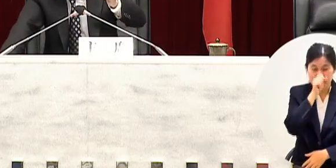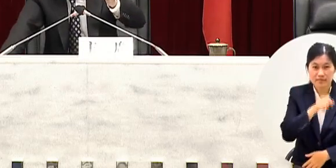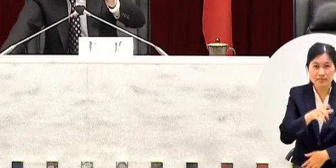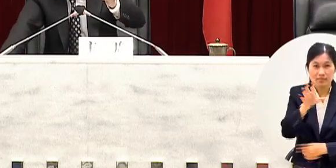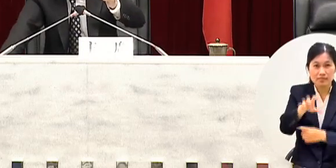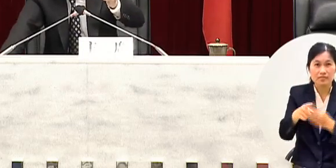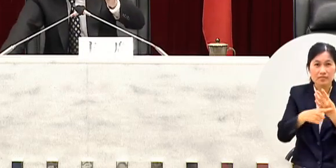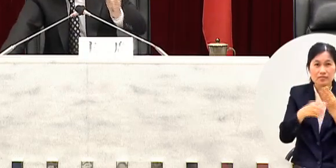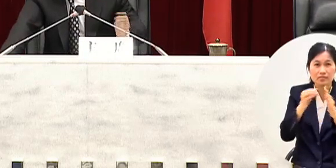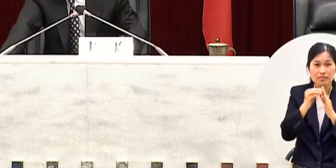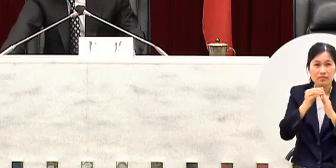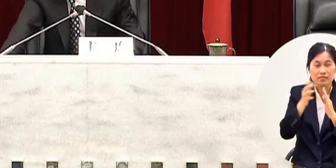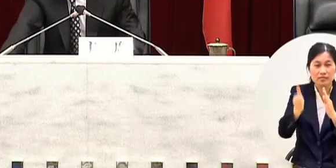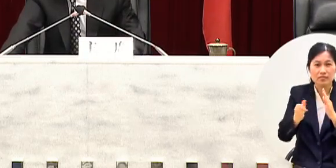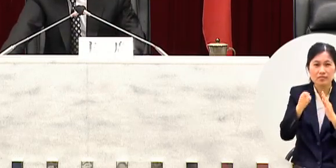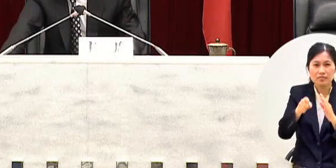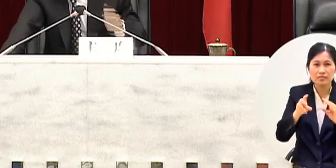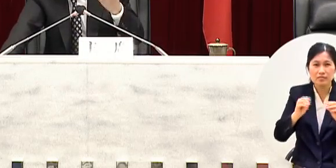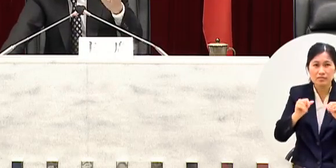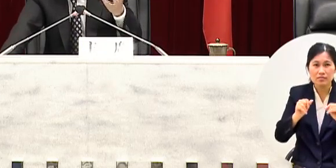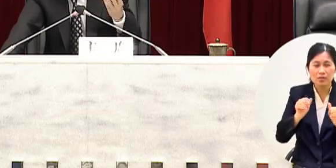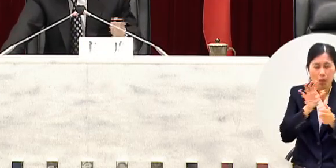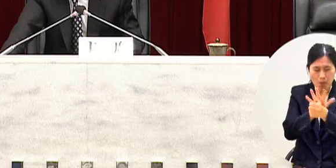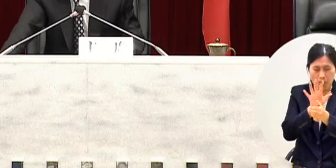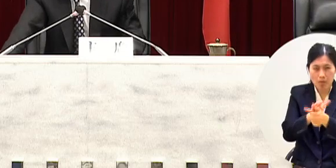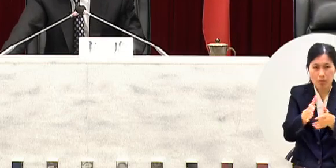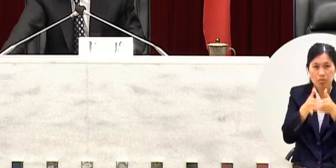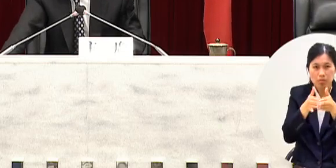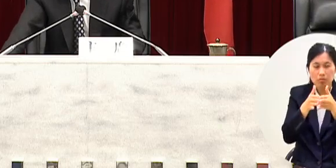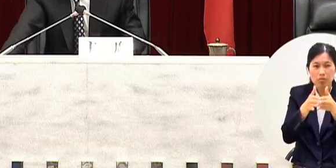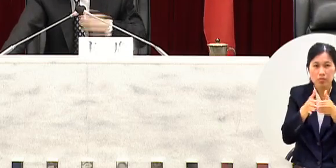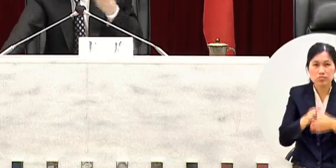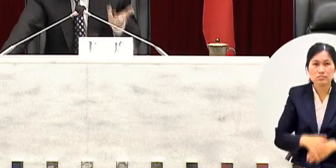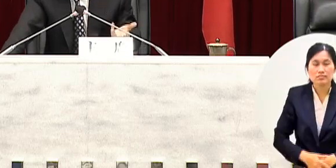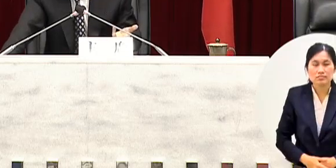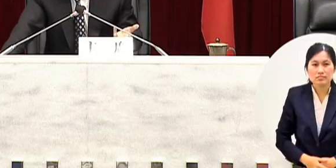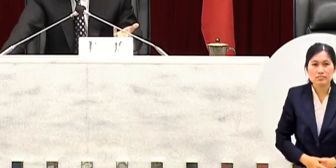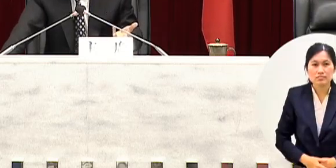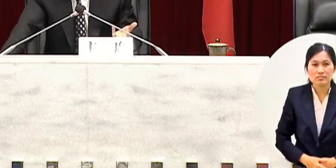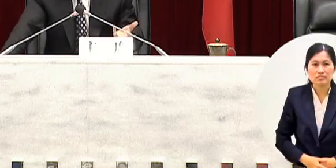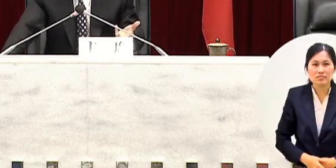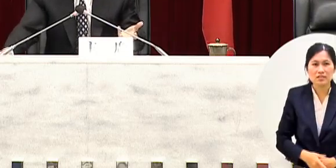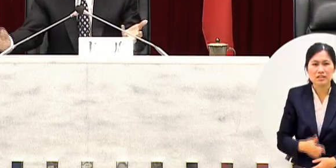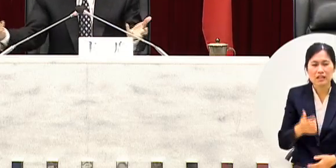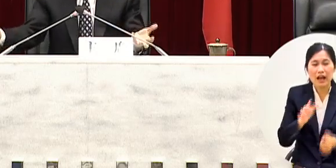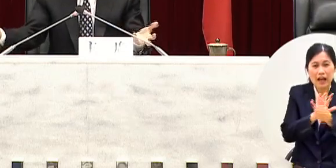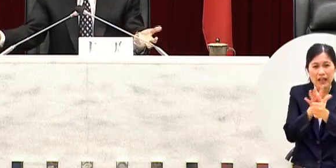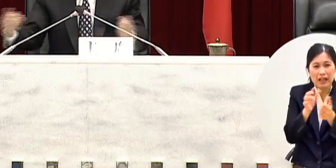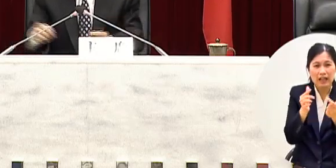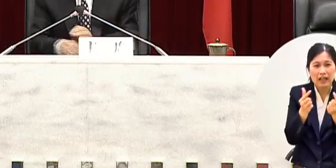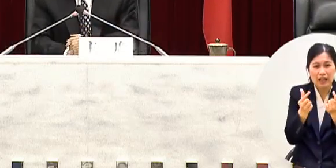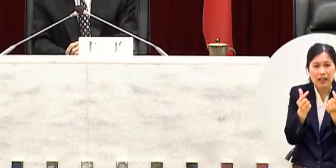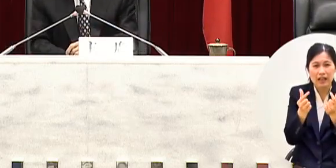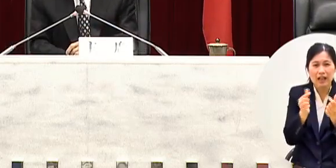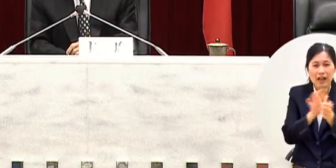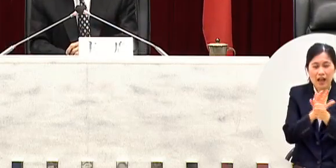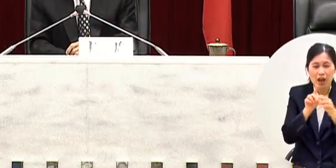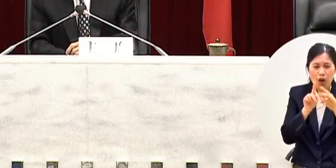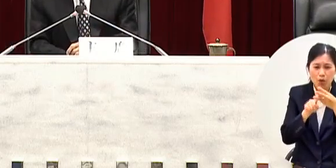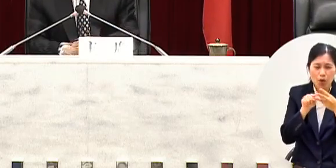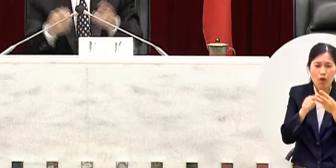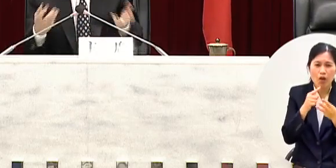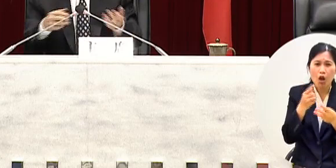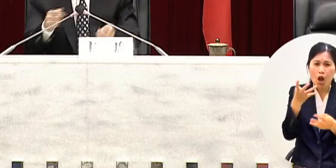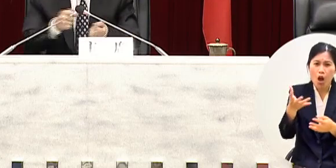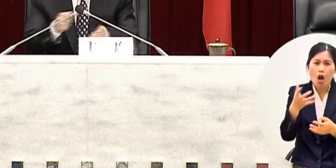营养午餐那个厨师啊， 是 刚刚赖员讲的那十一个厨师，最少要有一个厨师证，他不要求营养